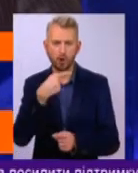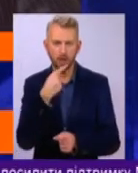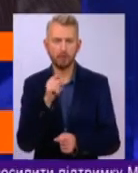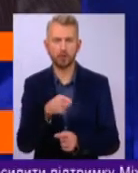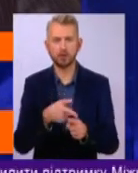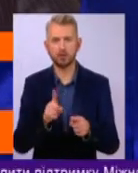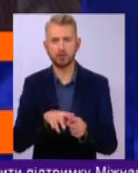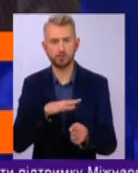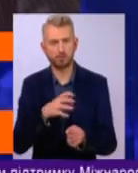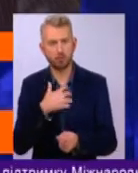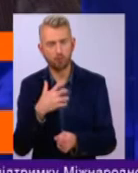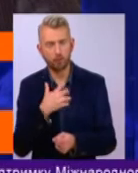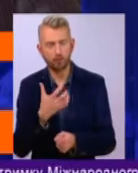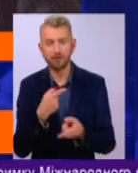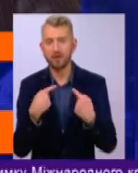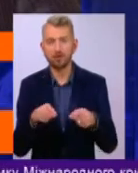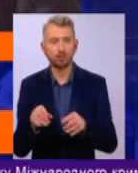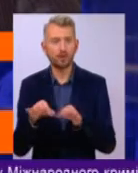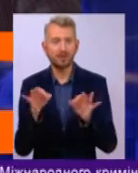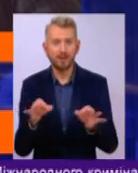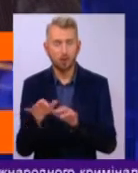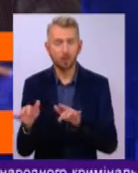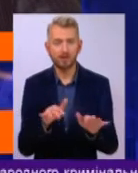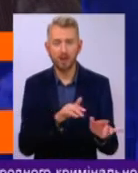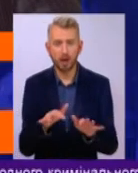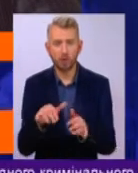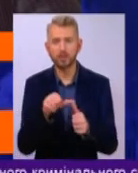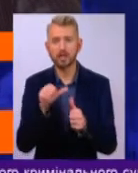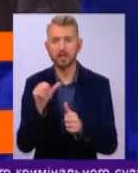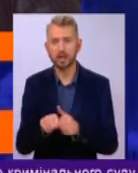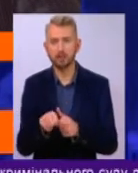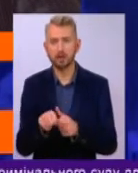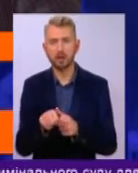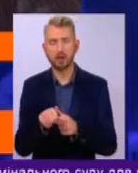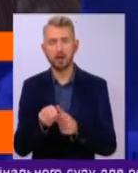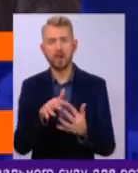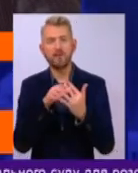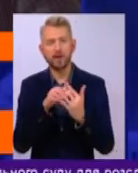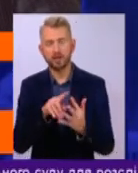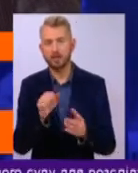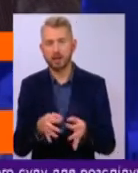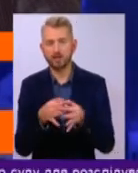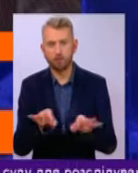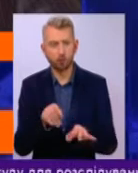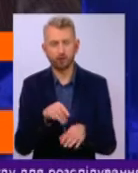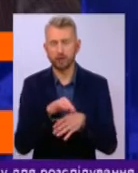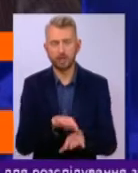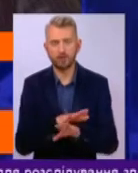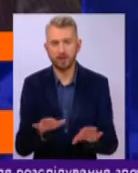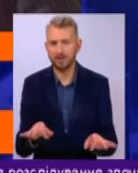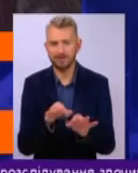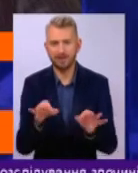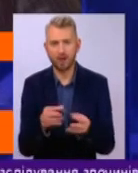цього побоювались, бо іншої ніякої діяльності, крім війни за свободу, вони не вели